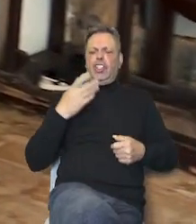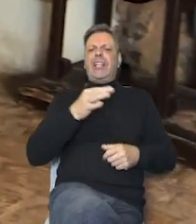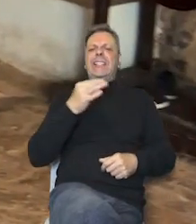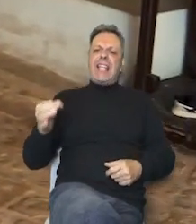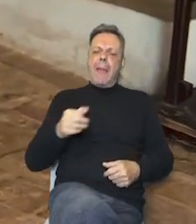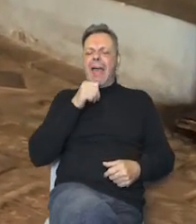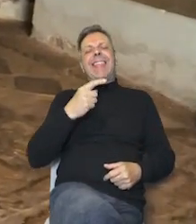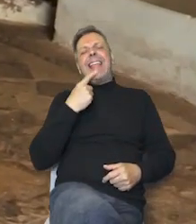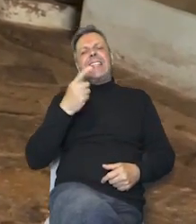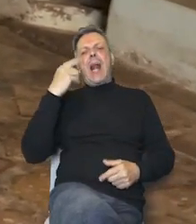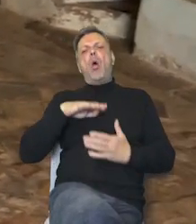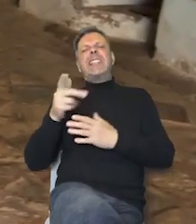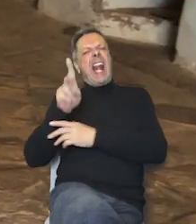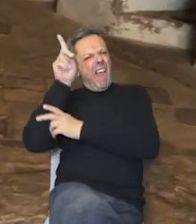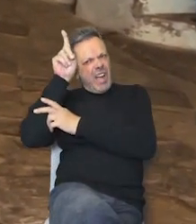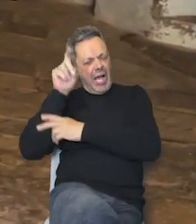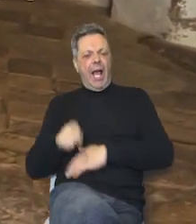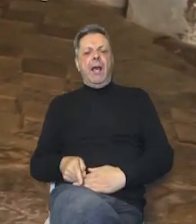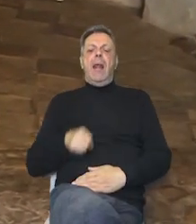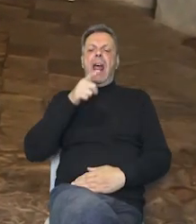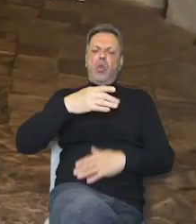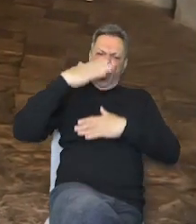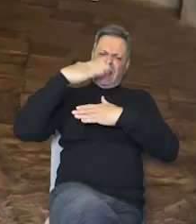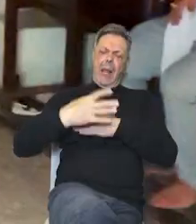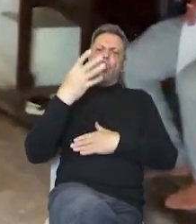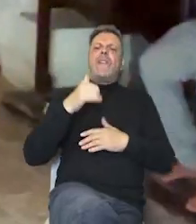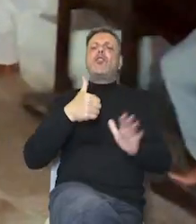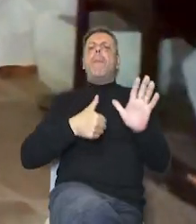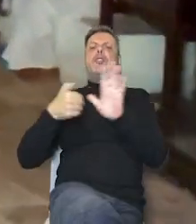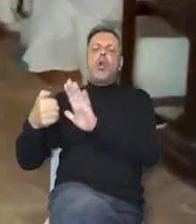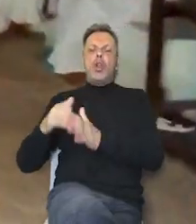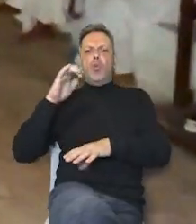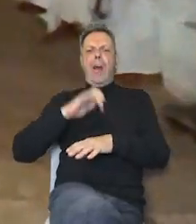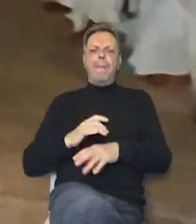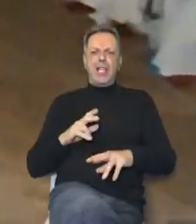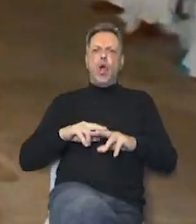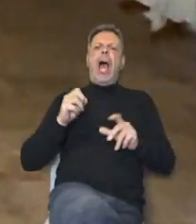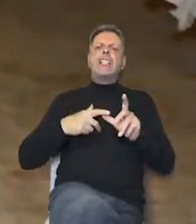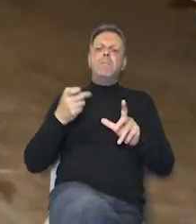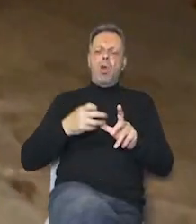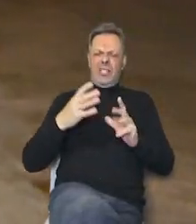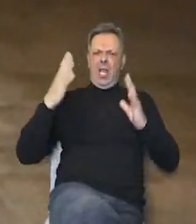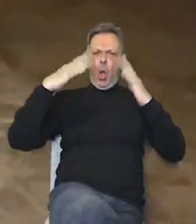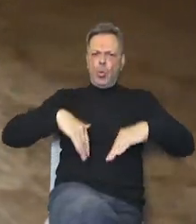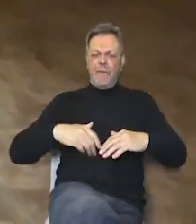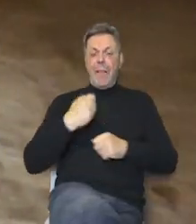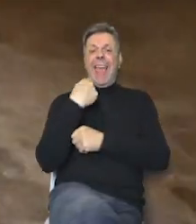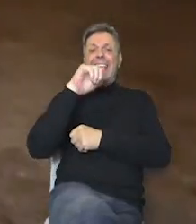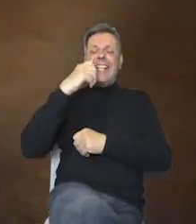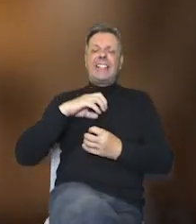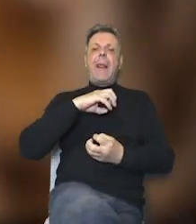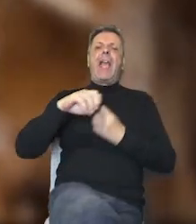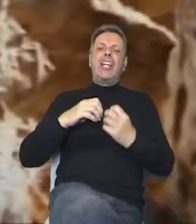vraga. Na toj strmoj stijeni u 4. stoljeću je, na mjestu Hasmonejskih ruševina, izgrađen